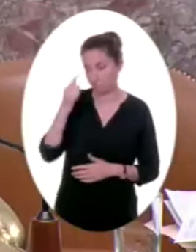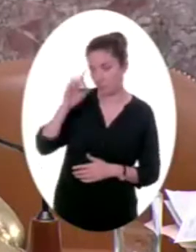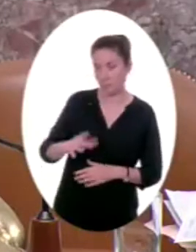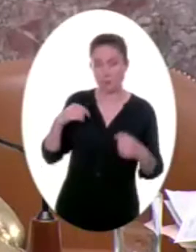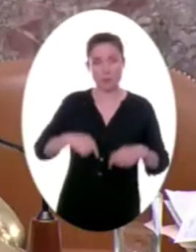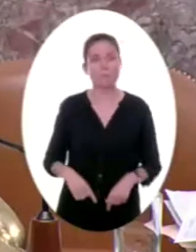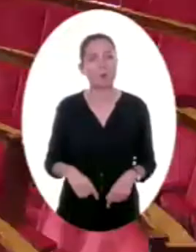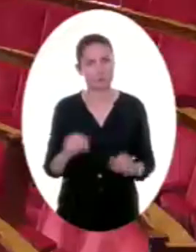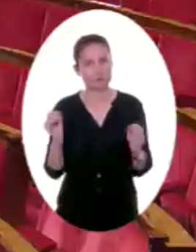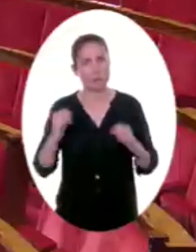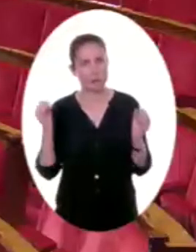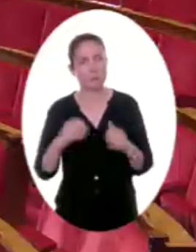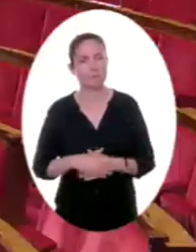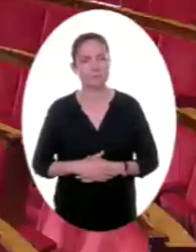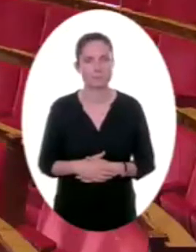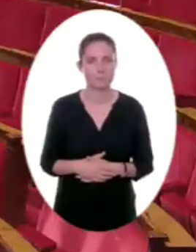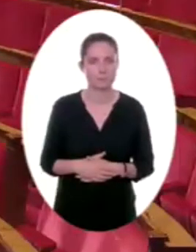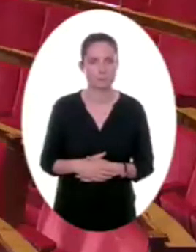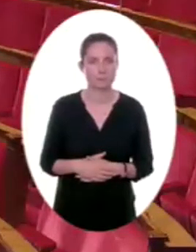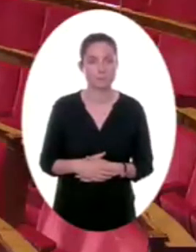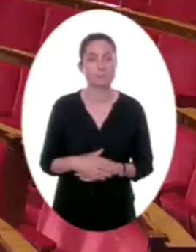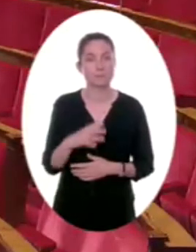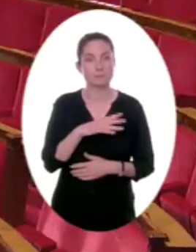Favorable. Monsieur Aubert.